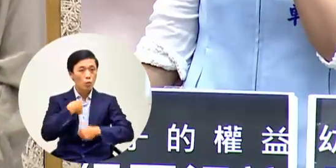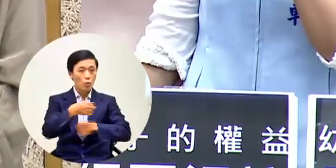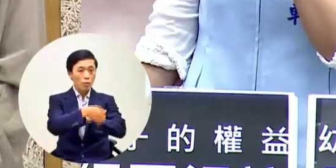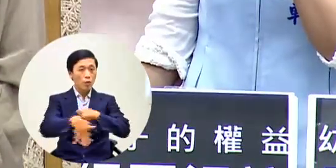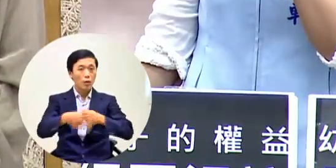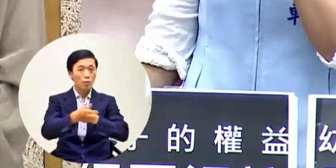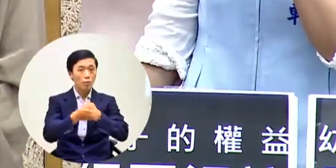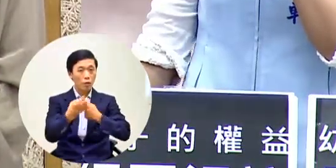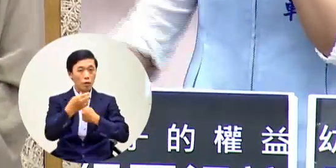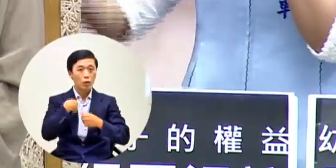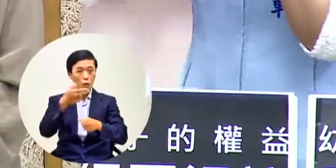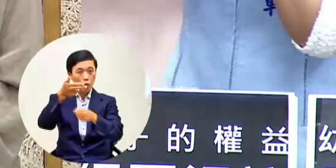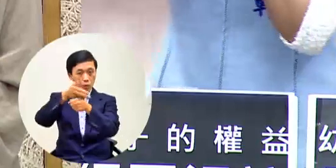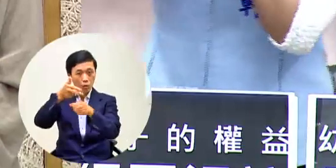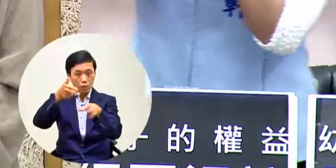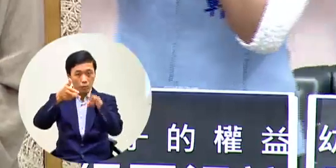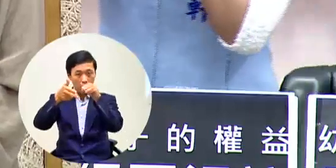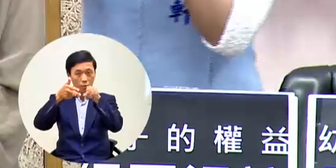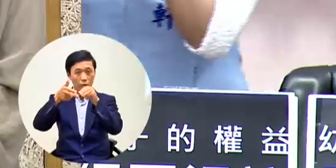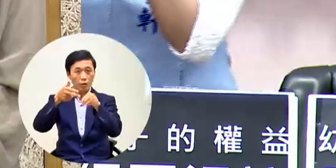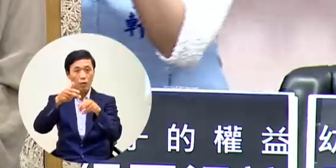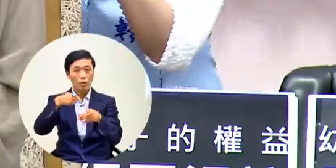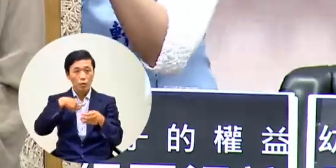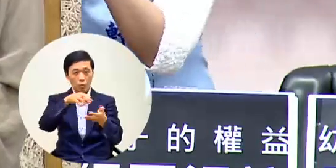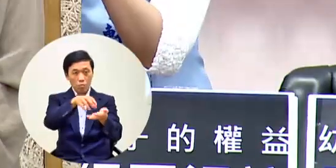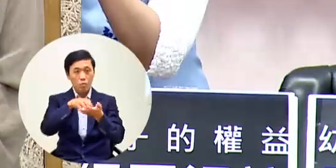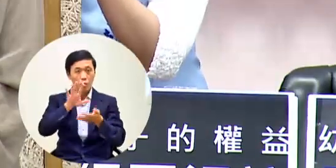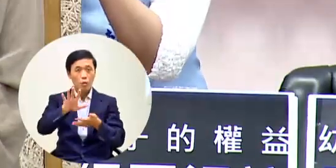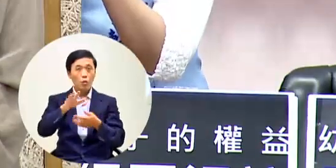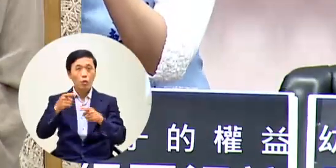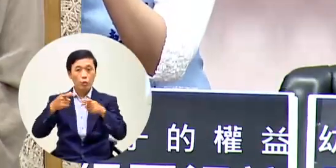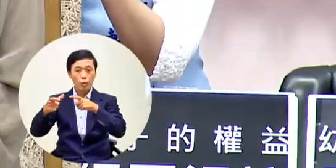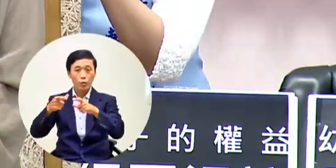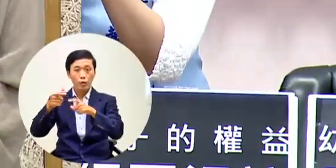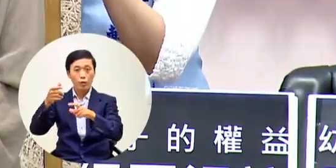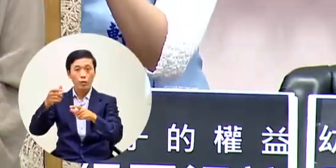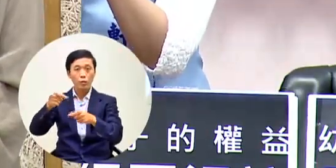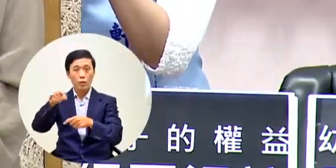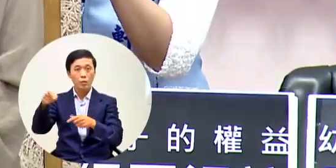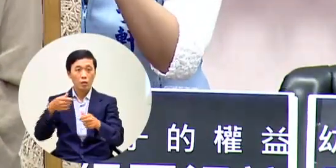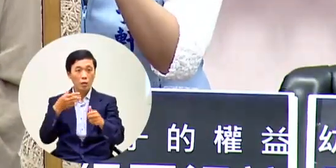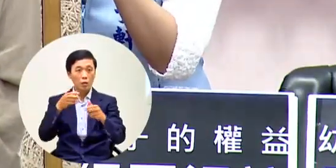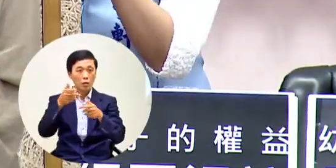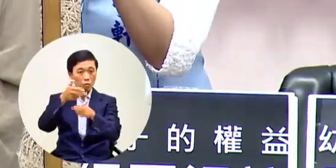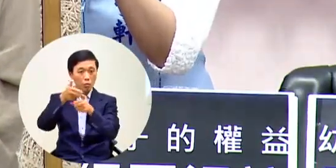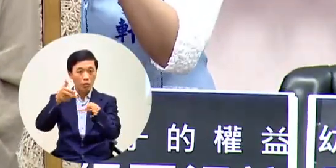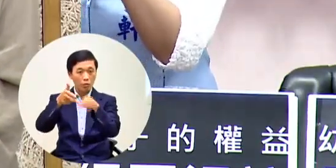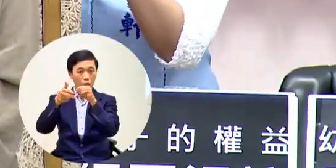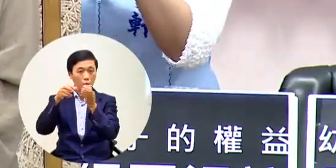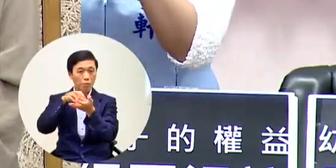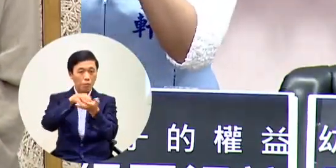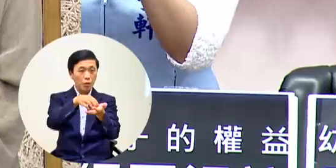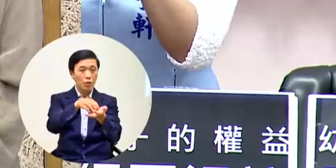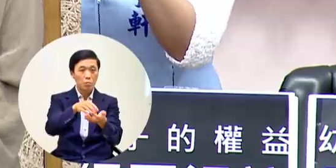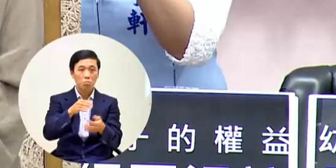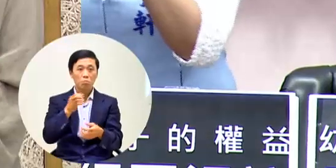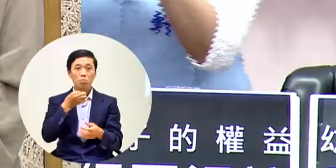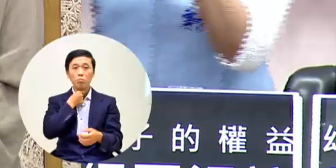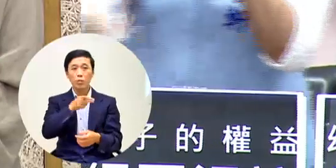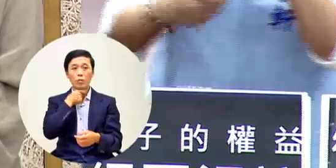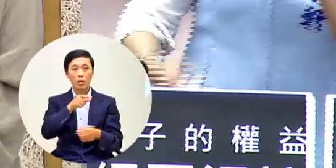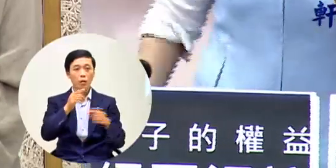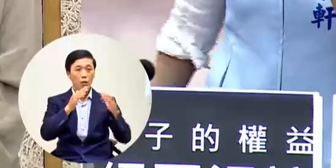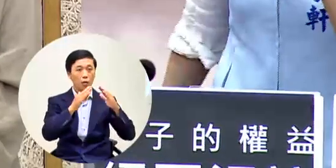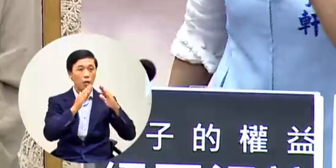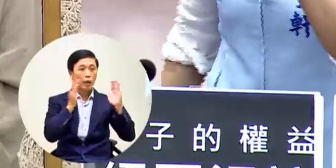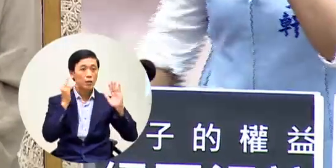影带的监视器在调。 因为园方拒绝提供监视器， 家长求助无门，找教育局，教育局说不